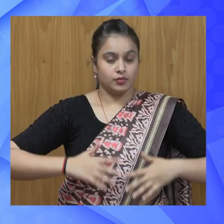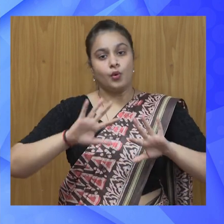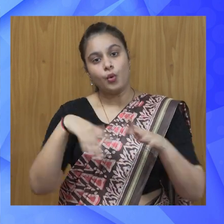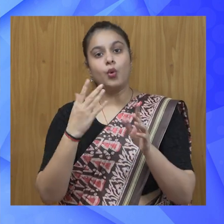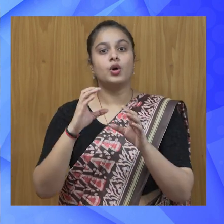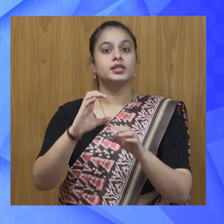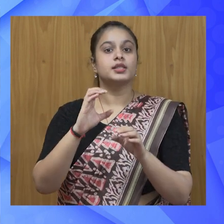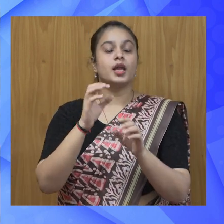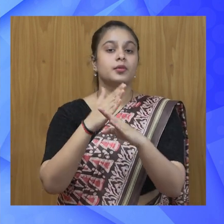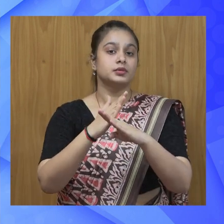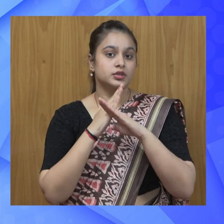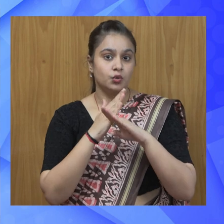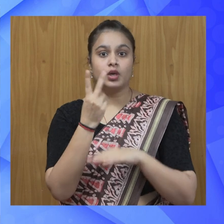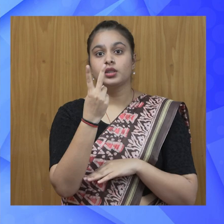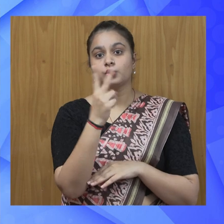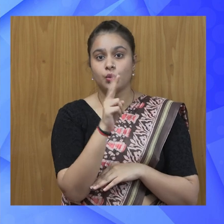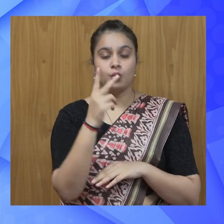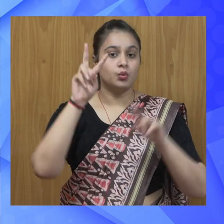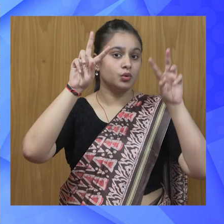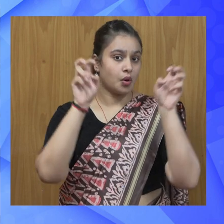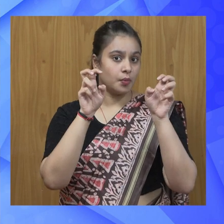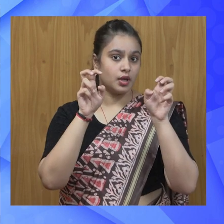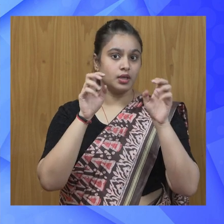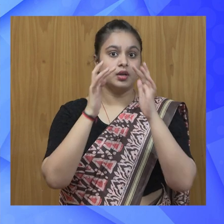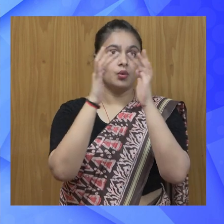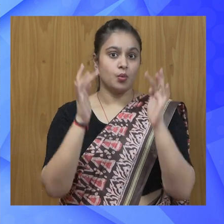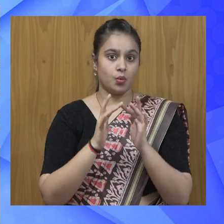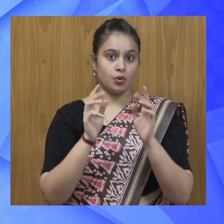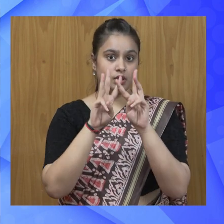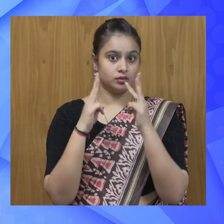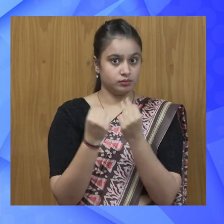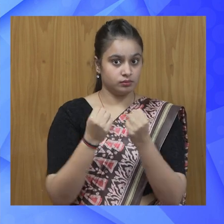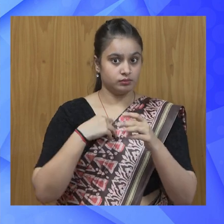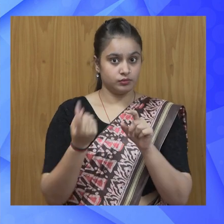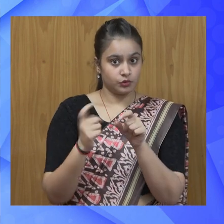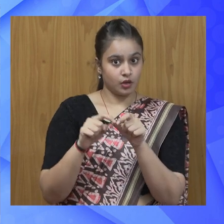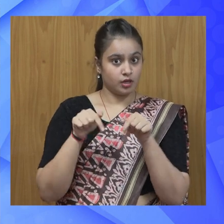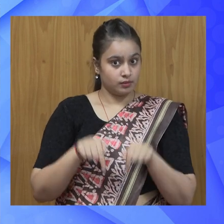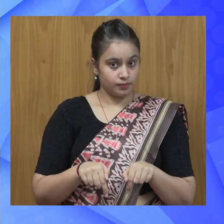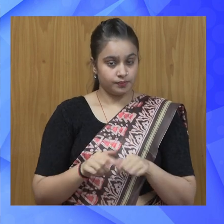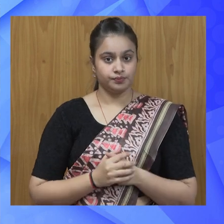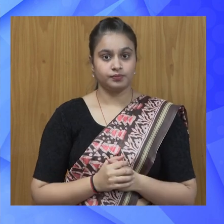दो ज्वलंत विषय पे हमने जो इस ऑनलाइन वर्कशॉप का आयोजन किया है राष्ट्रीय